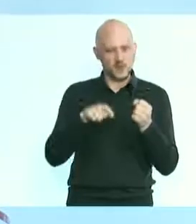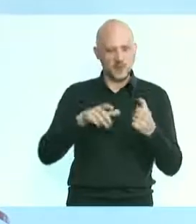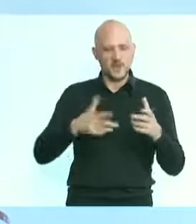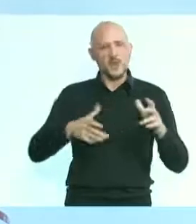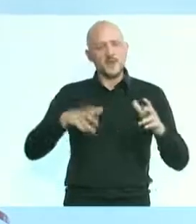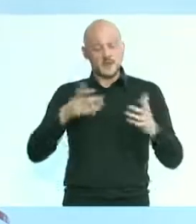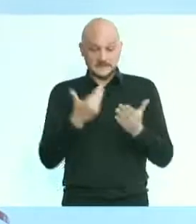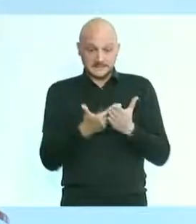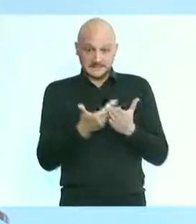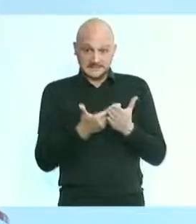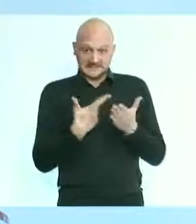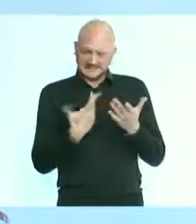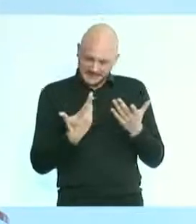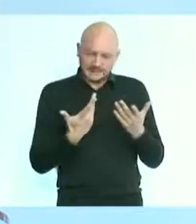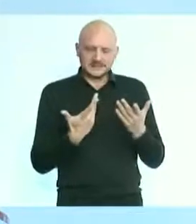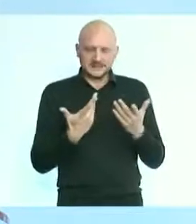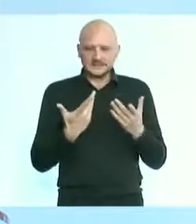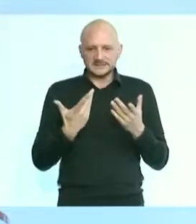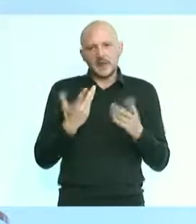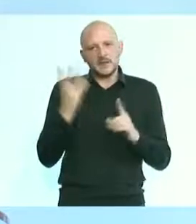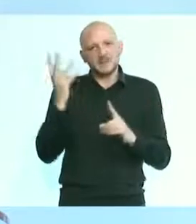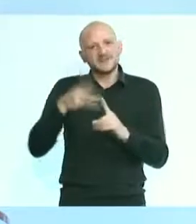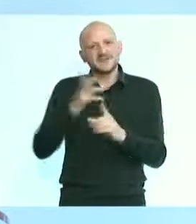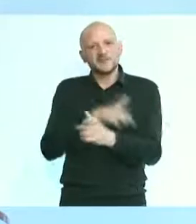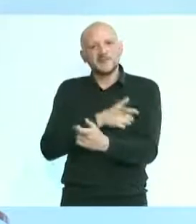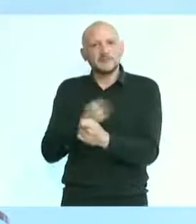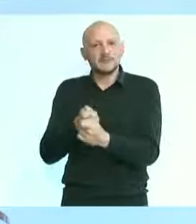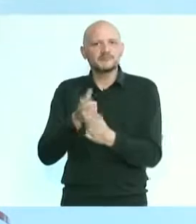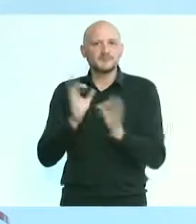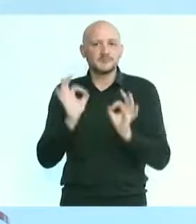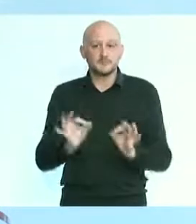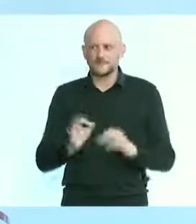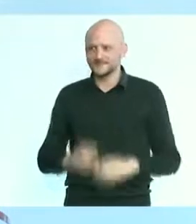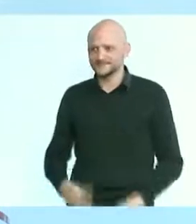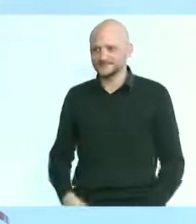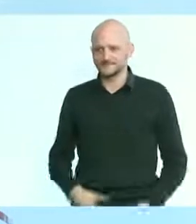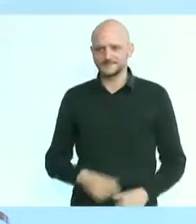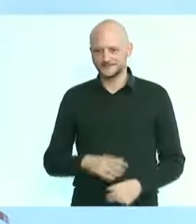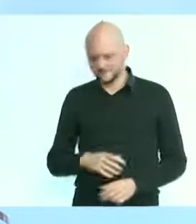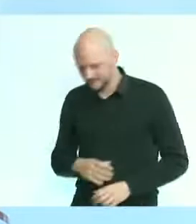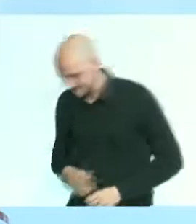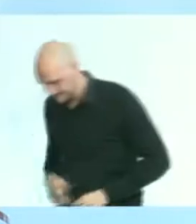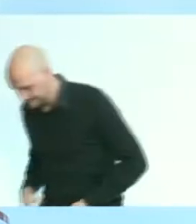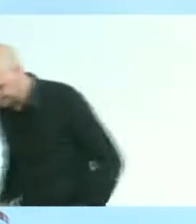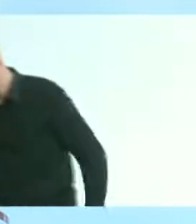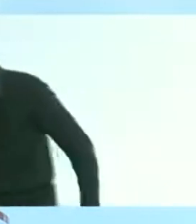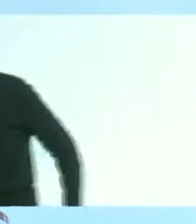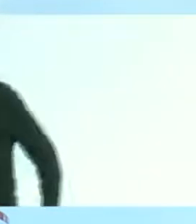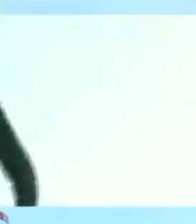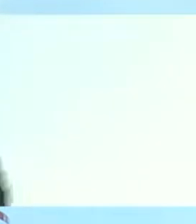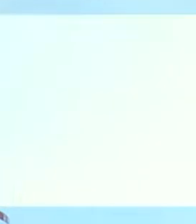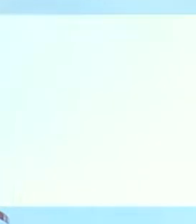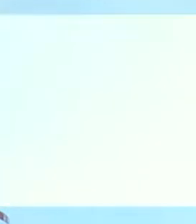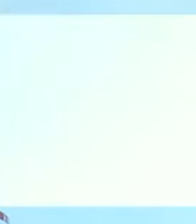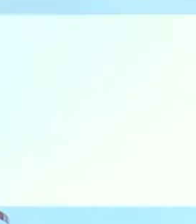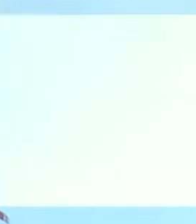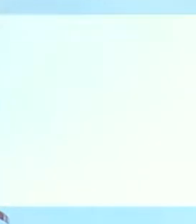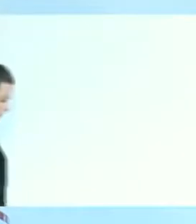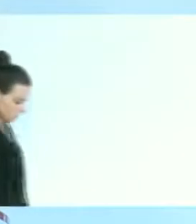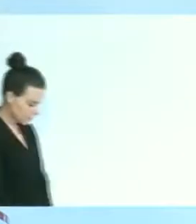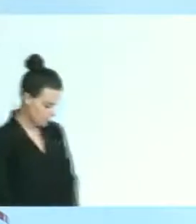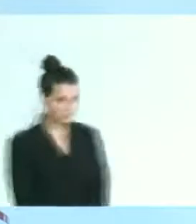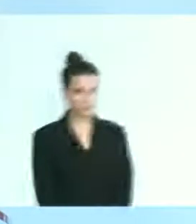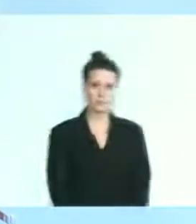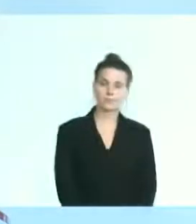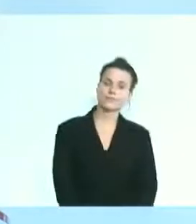des ambassadeurs de l'accessibilité. Troisième axe pour le rôle de l'Agence du service civique, c'est dans les